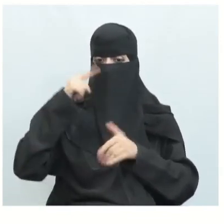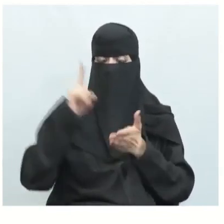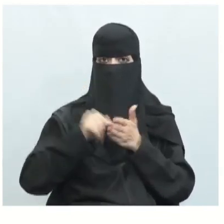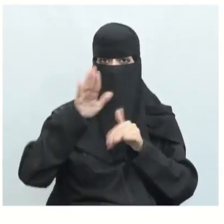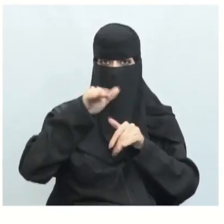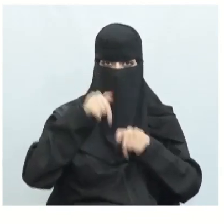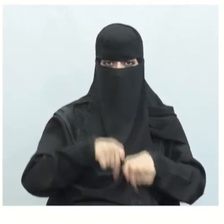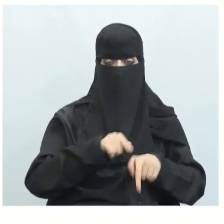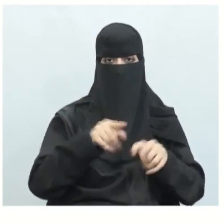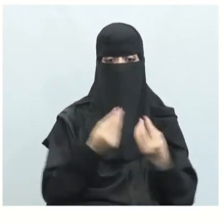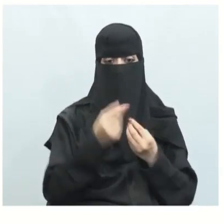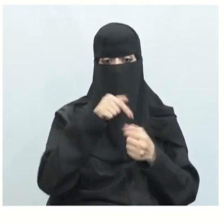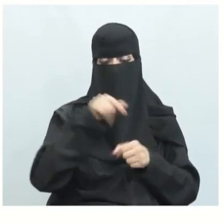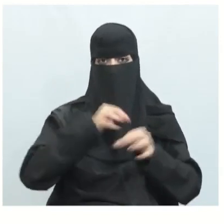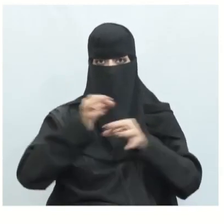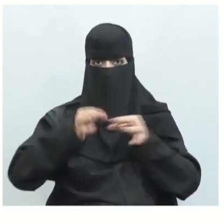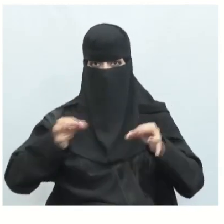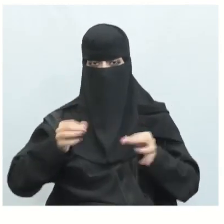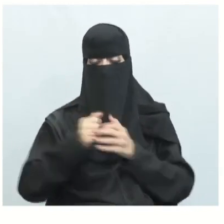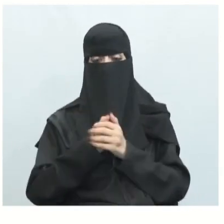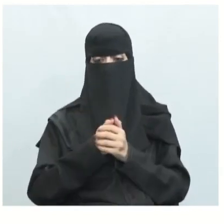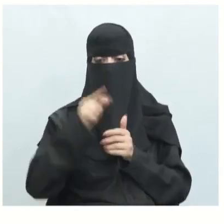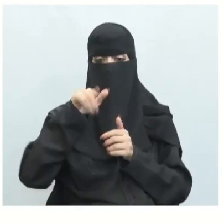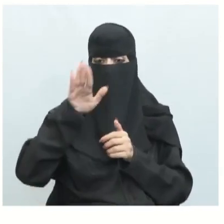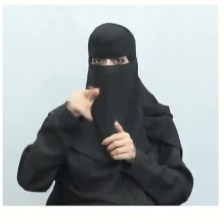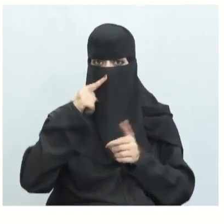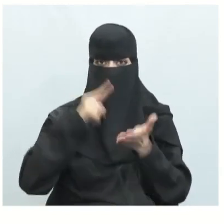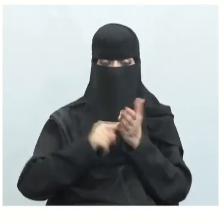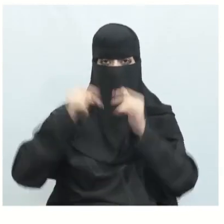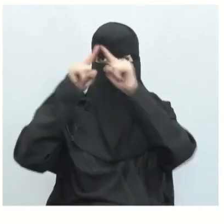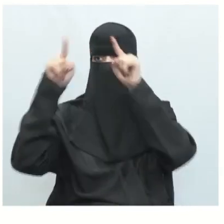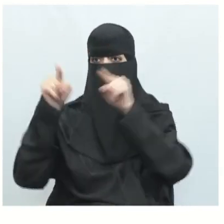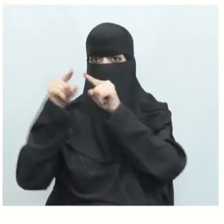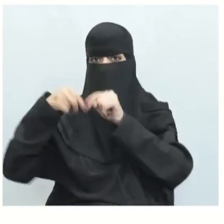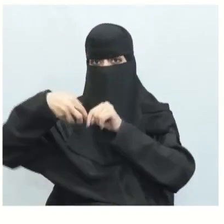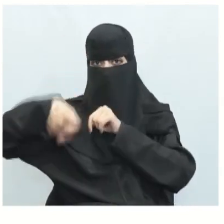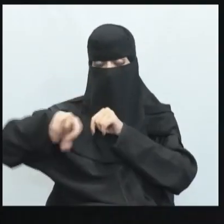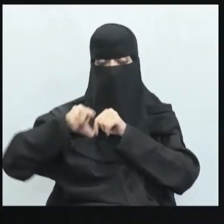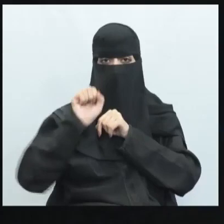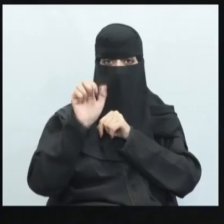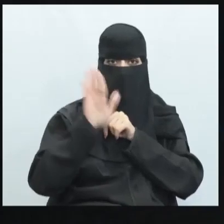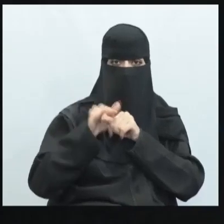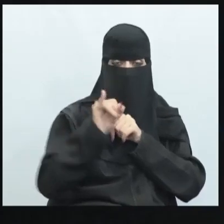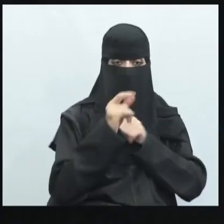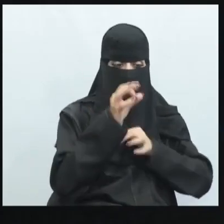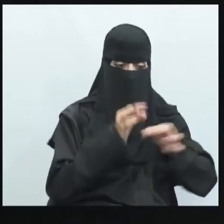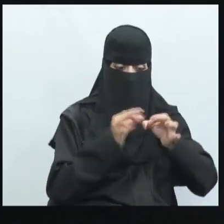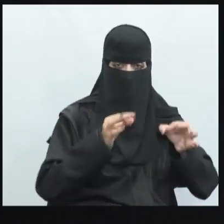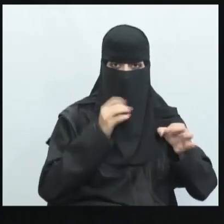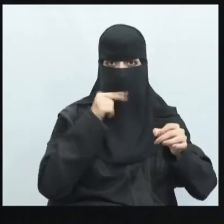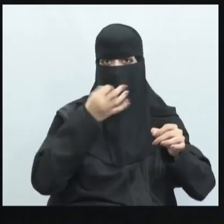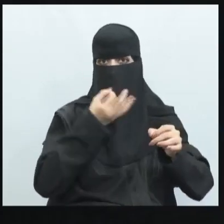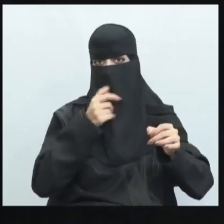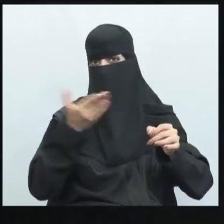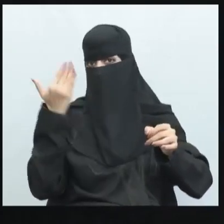يحدث الان مع المخططات يذكر ان الاشجار هي نوع خاص من المخططات تحدثنا في